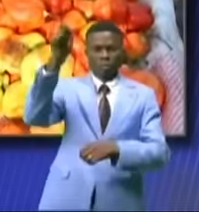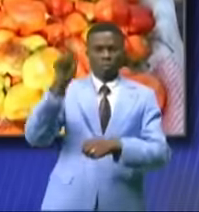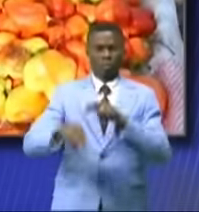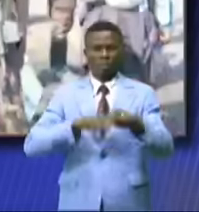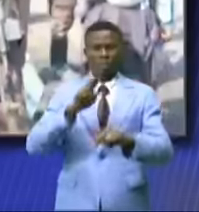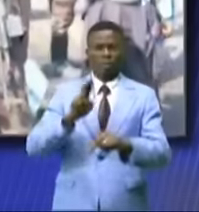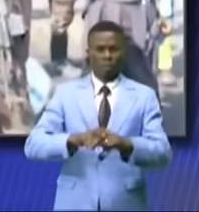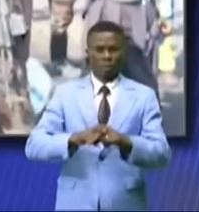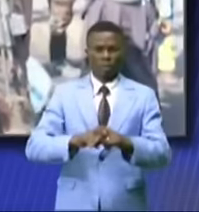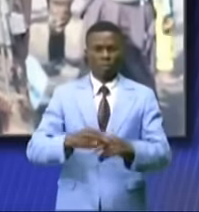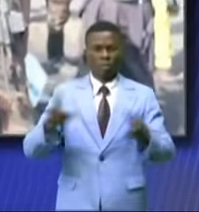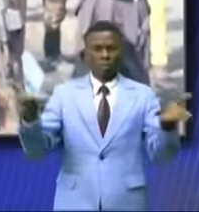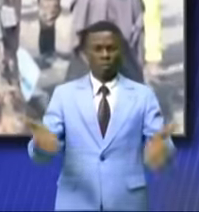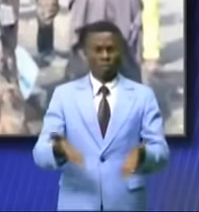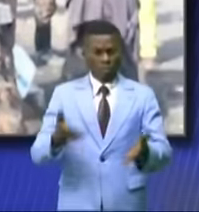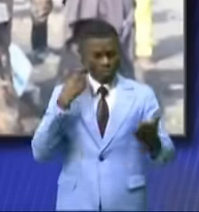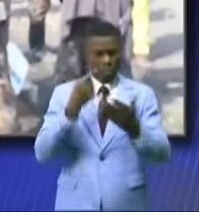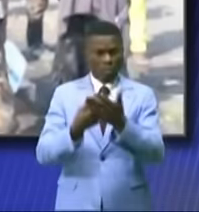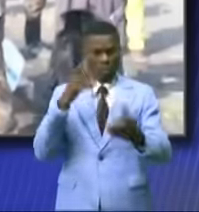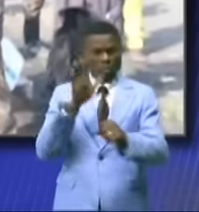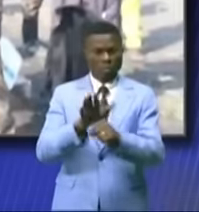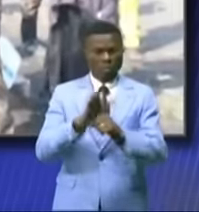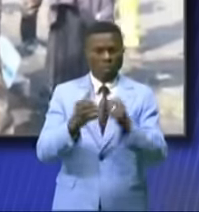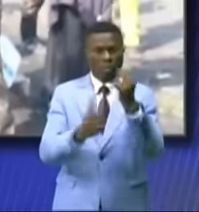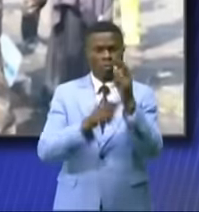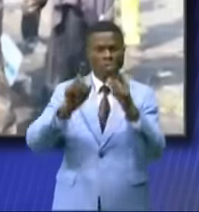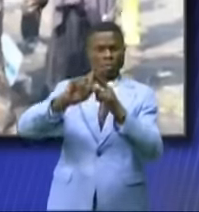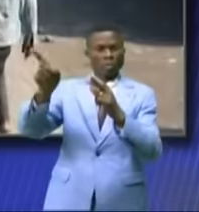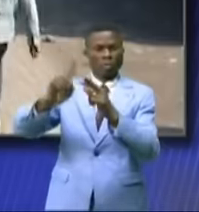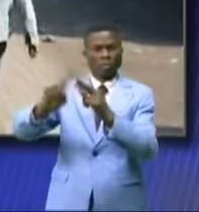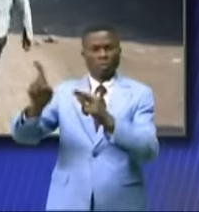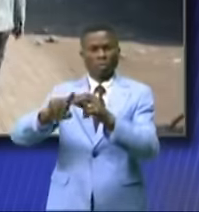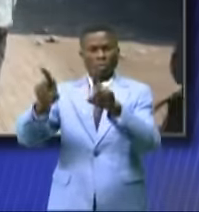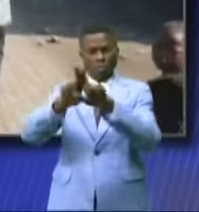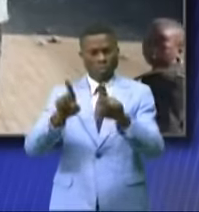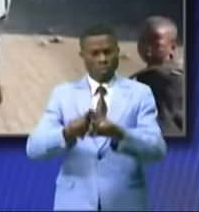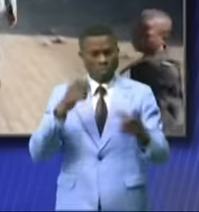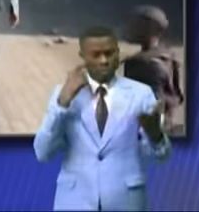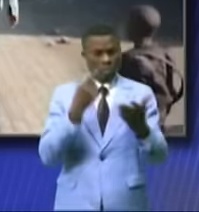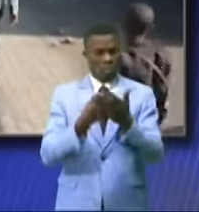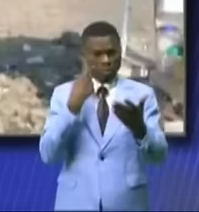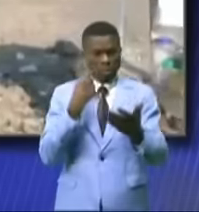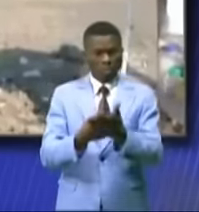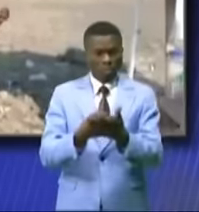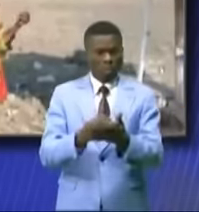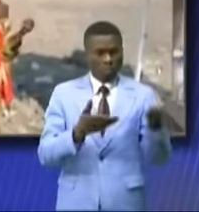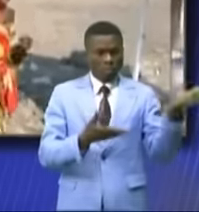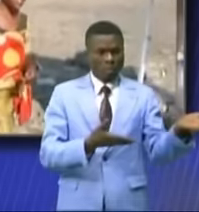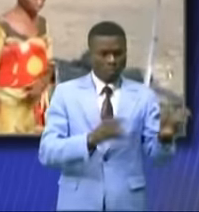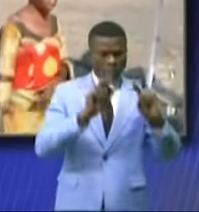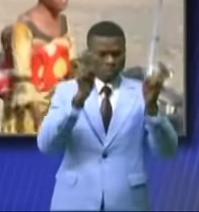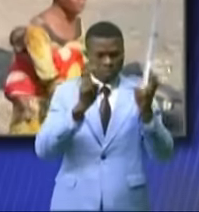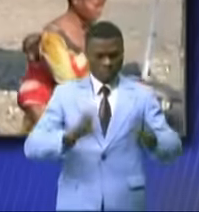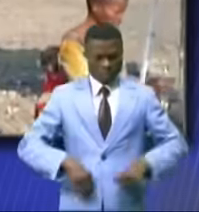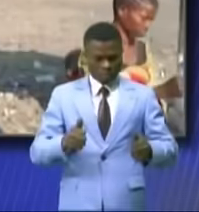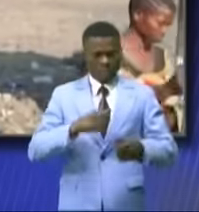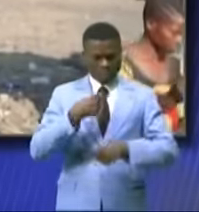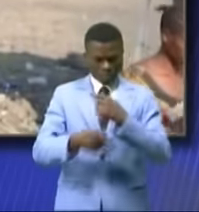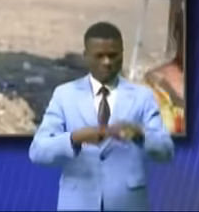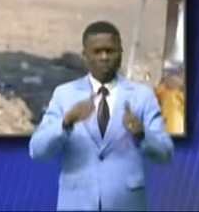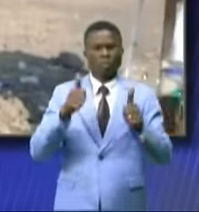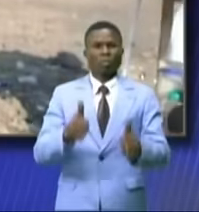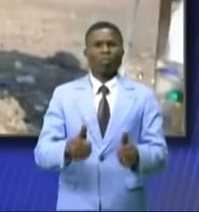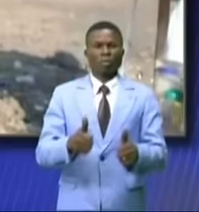nationale. Présence remarquée de nombreux déplacés de guerre et on y constate d'un côté la vie qui reprend son cours